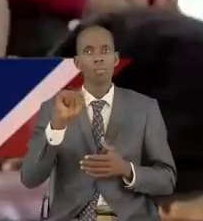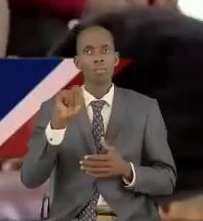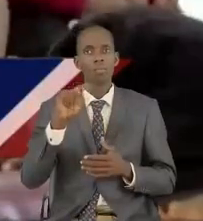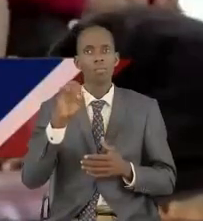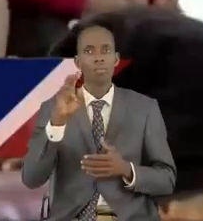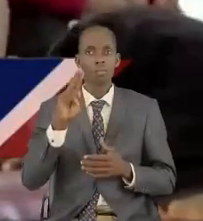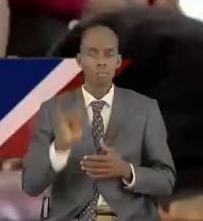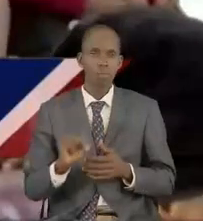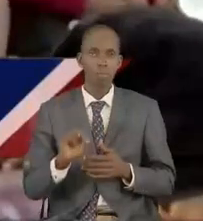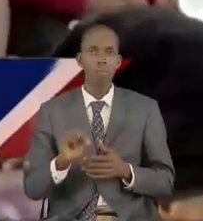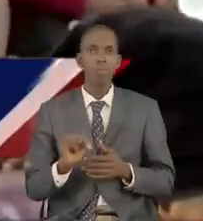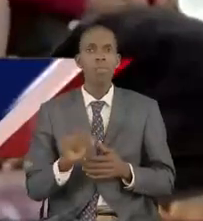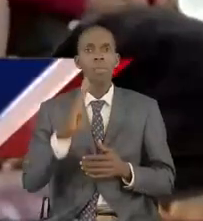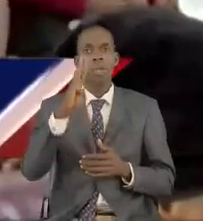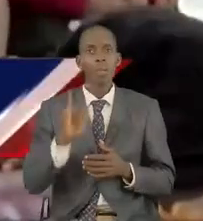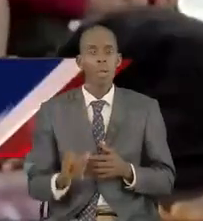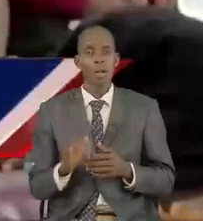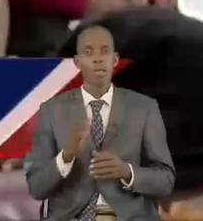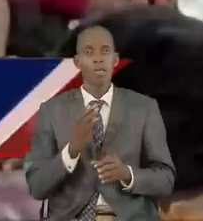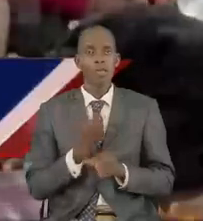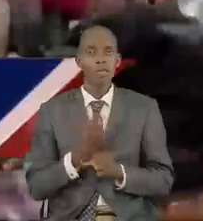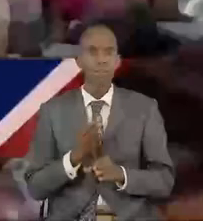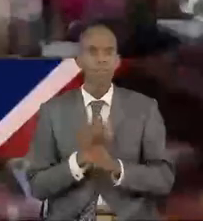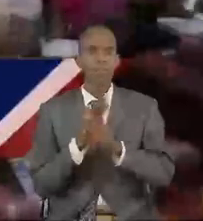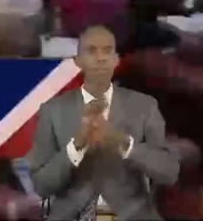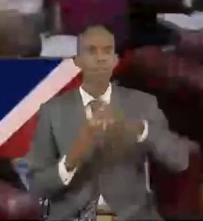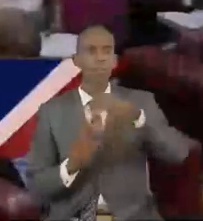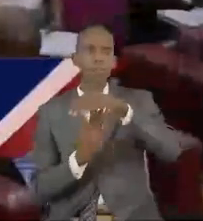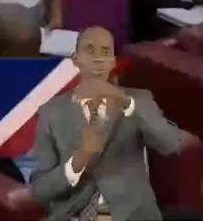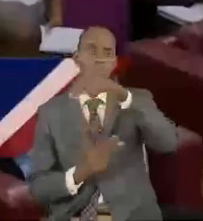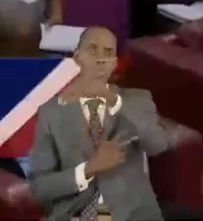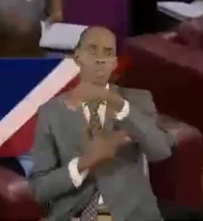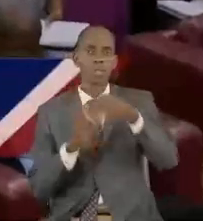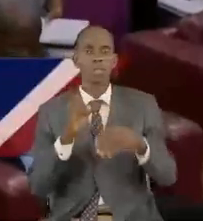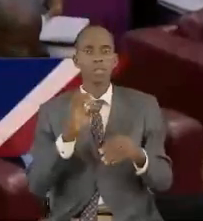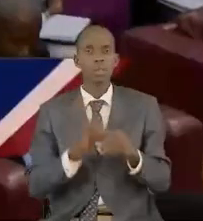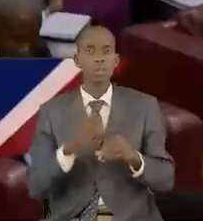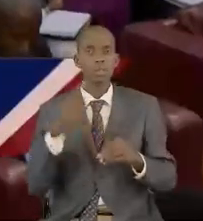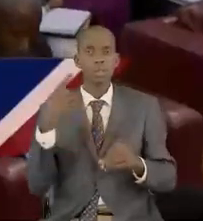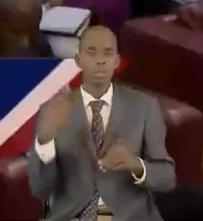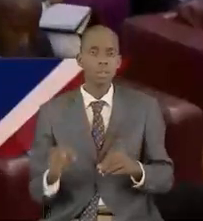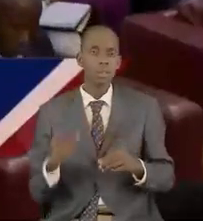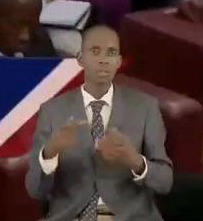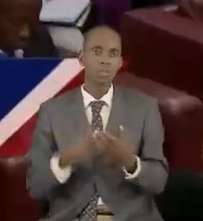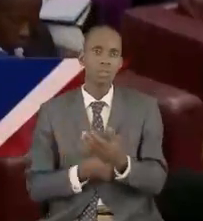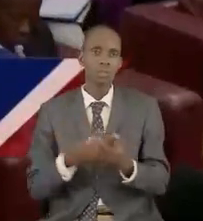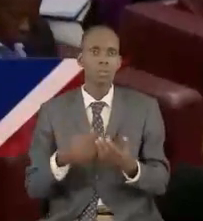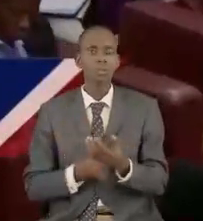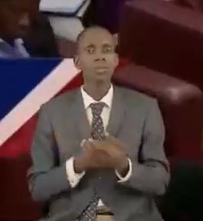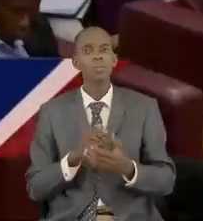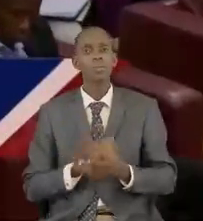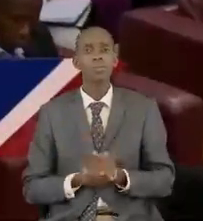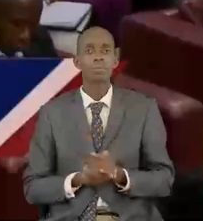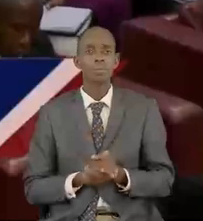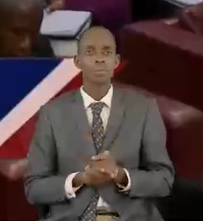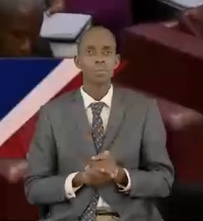les colonnes fidèles dans l'Évangile les colonnes fidèles dans